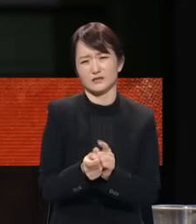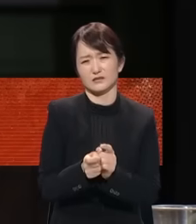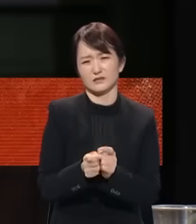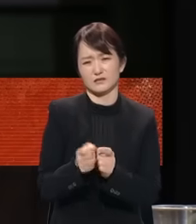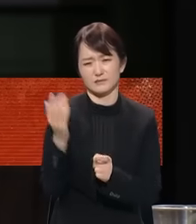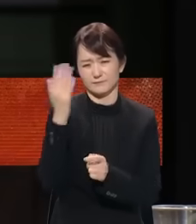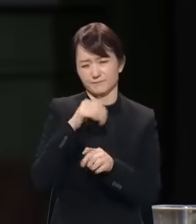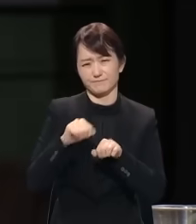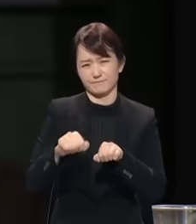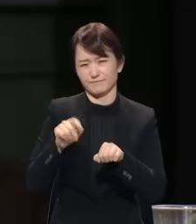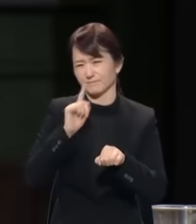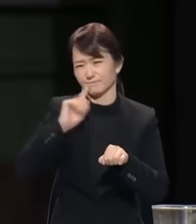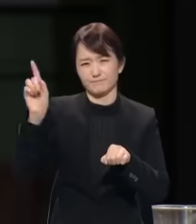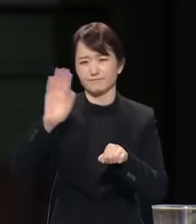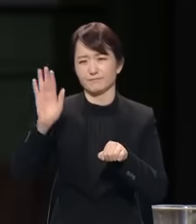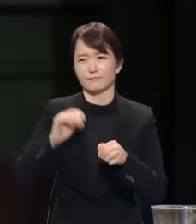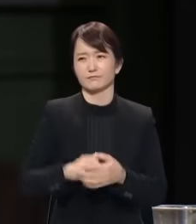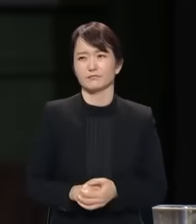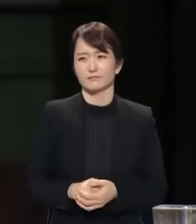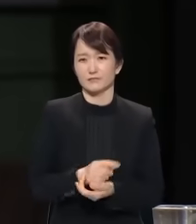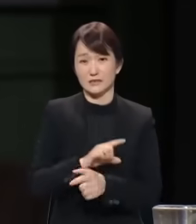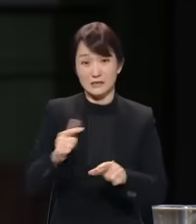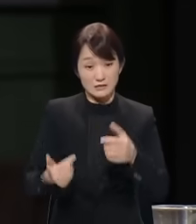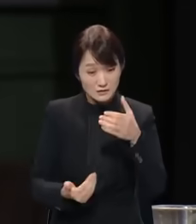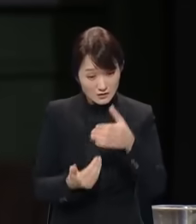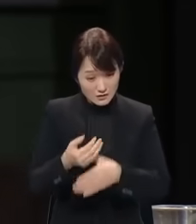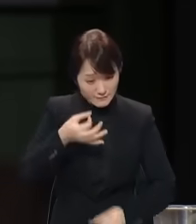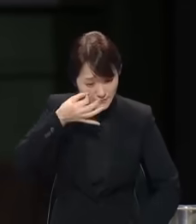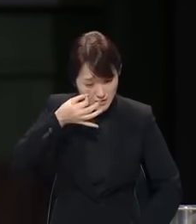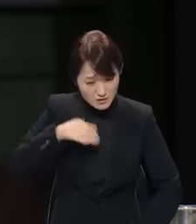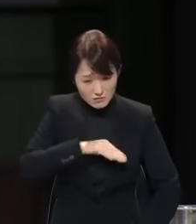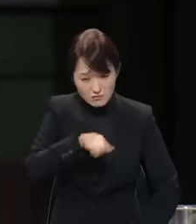그래도 신고를 하진 않았는데 별별 사건 많이 봤지만